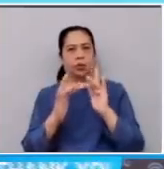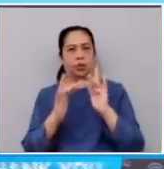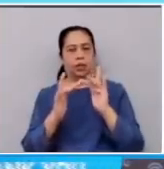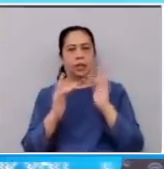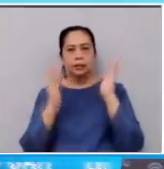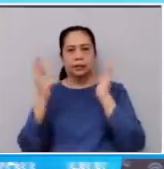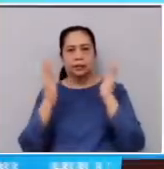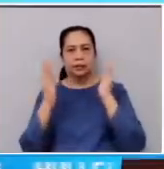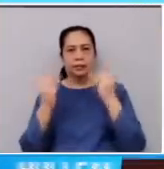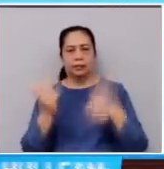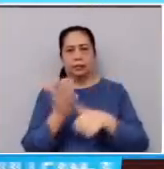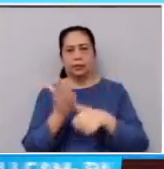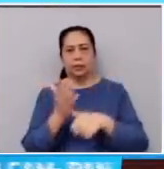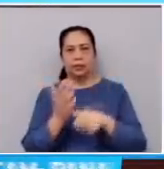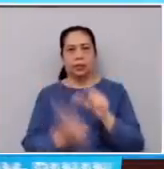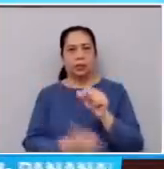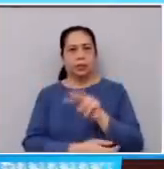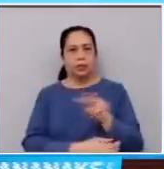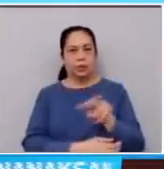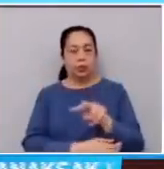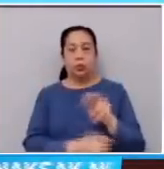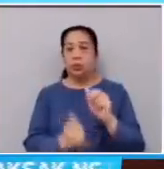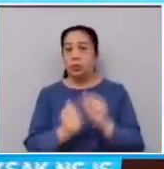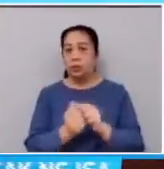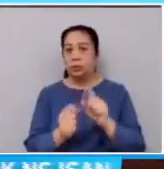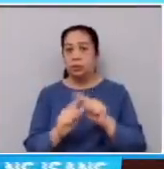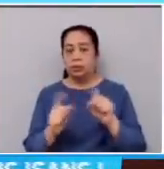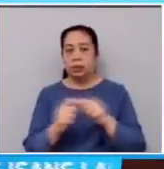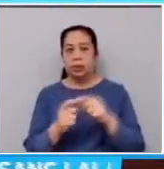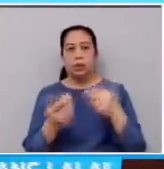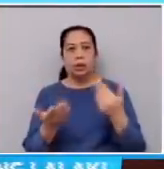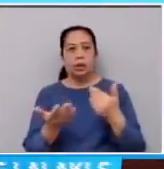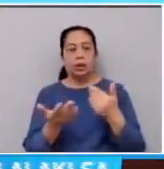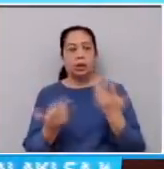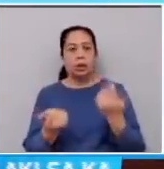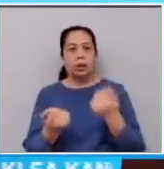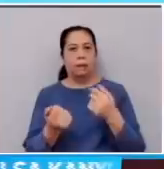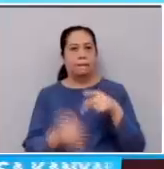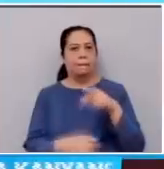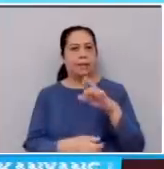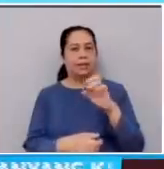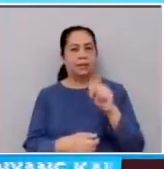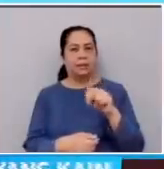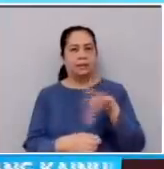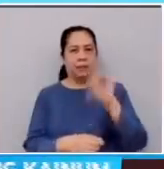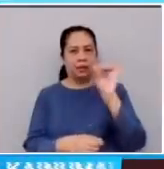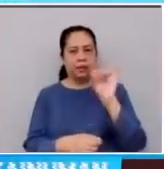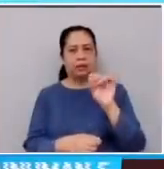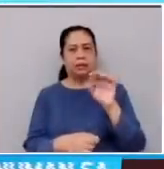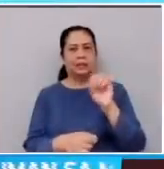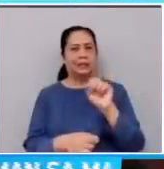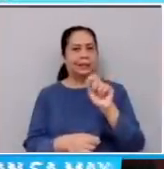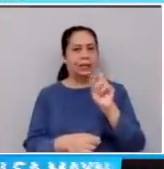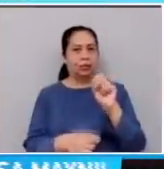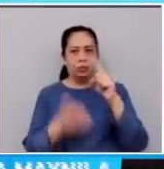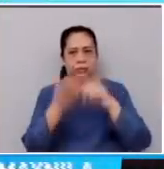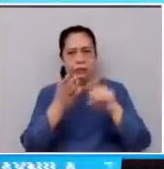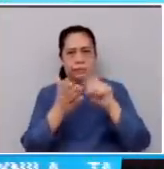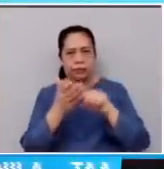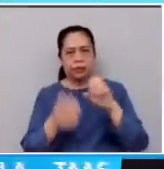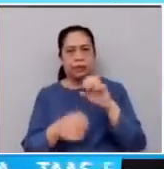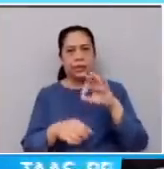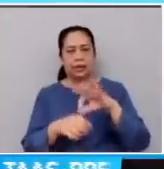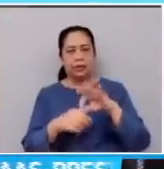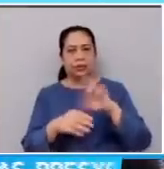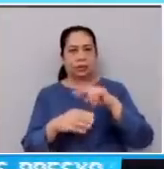election 2022. Kabilang dyan, ang precinct finder, voter registration status verifier at election results